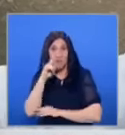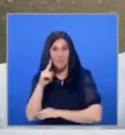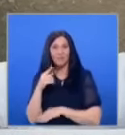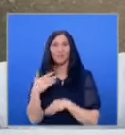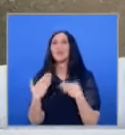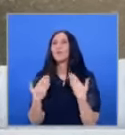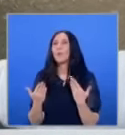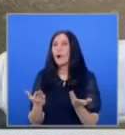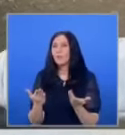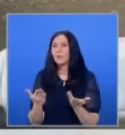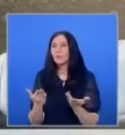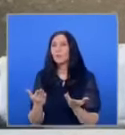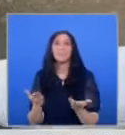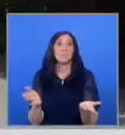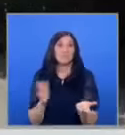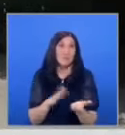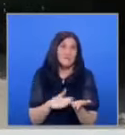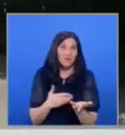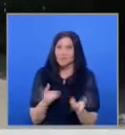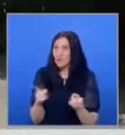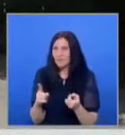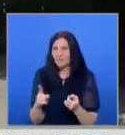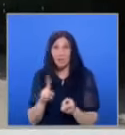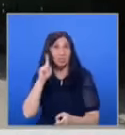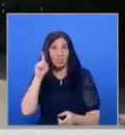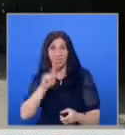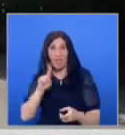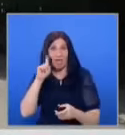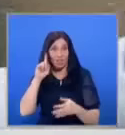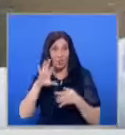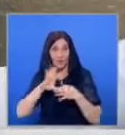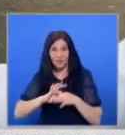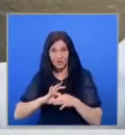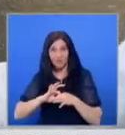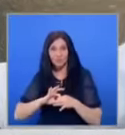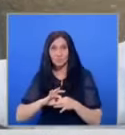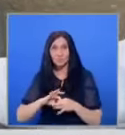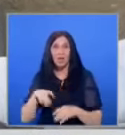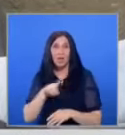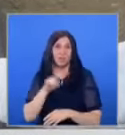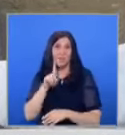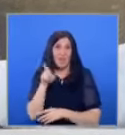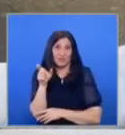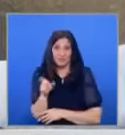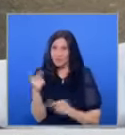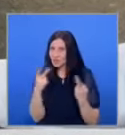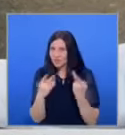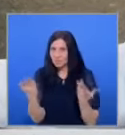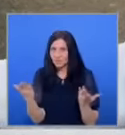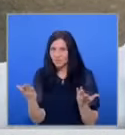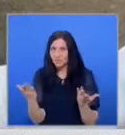когато де-факто те ни управляват. Нелогично, не е. Не е човешки, разбираш ли,